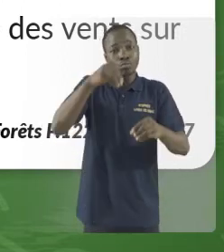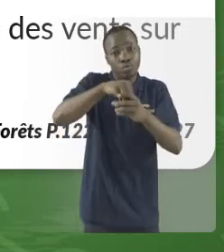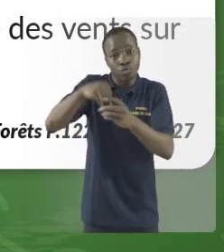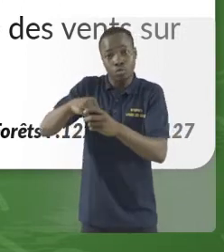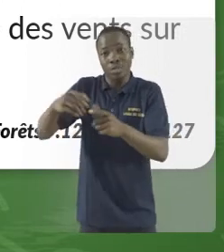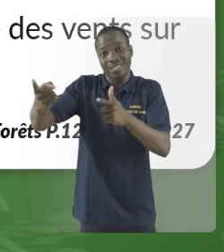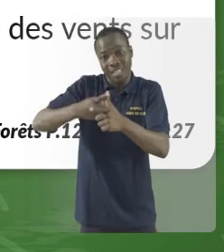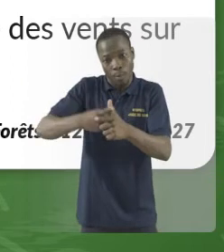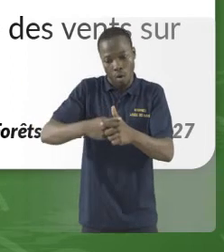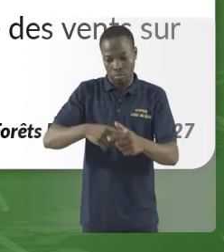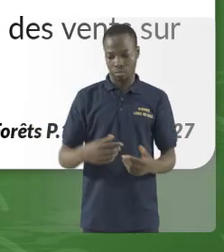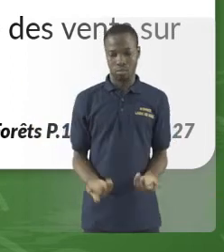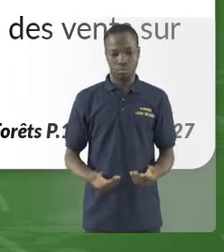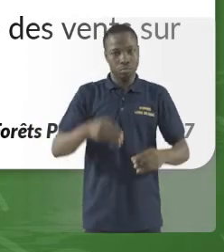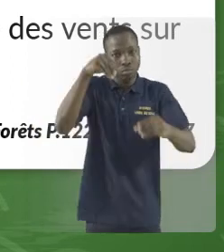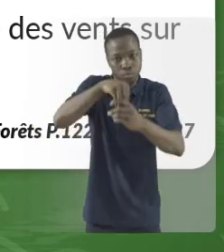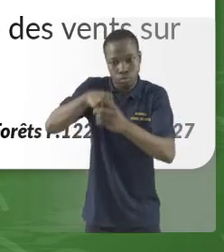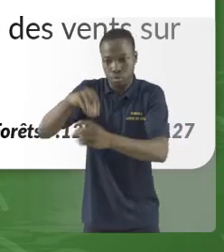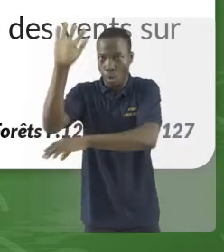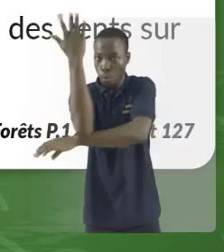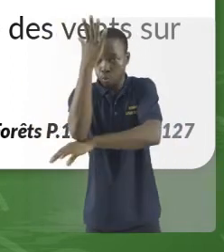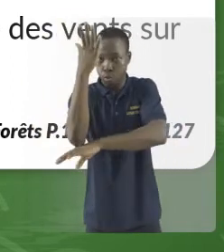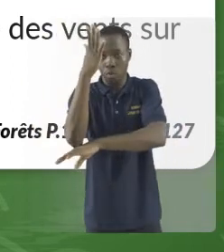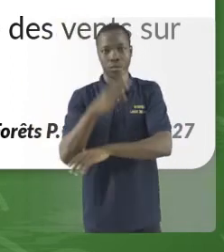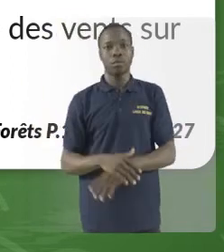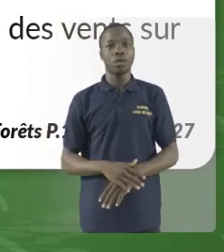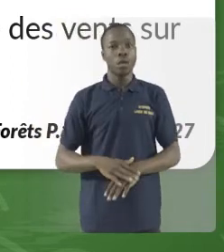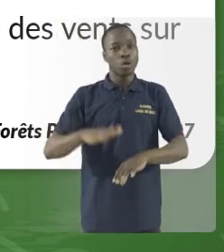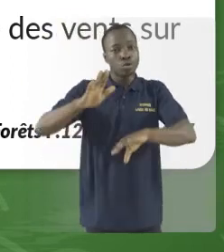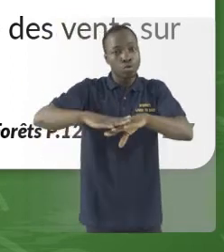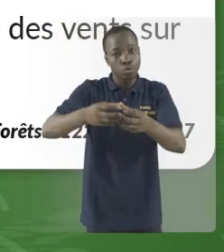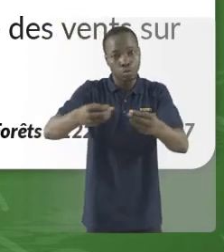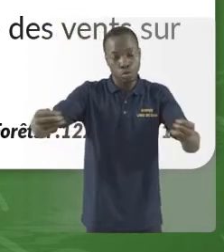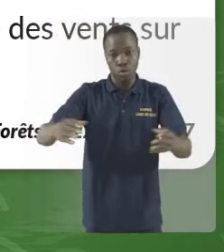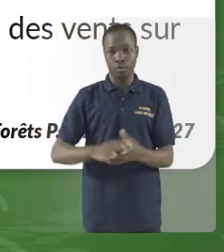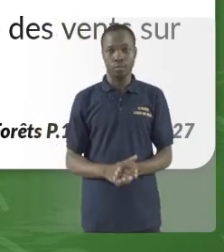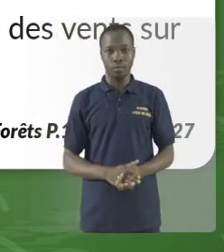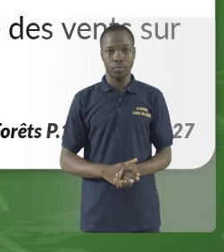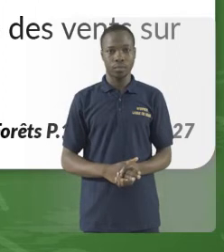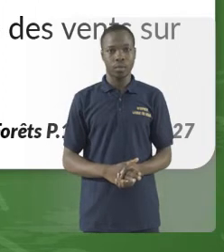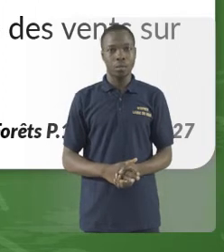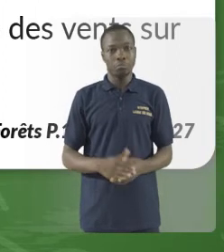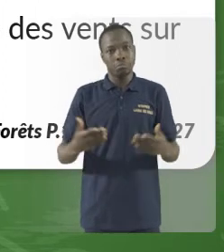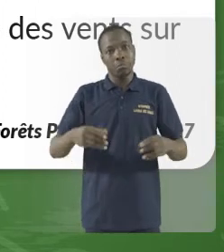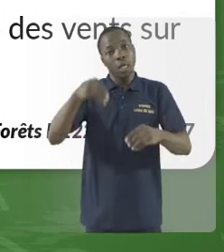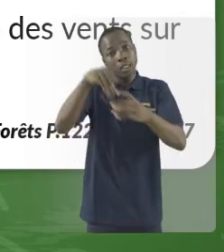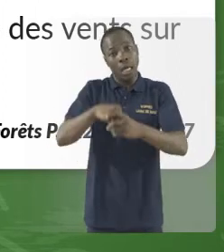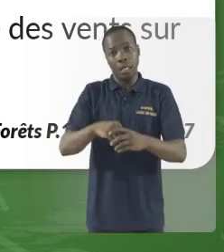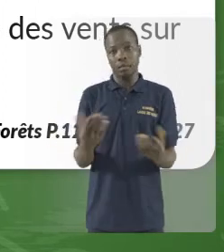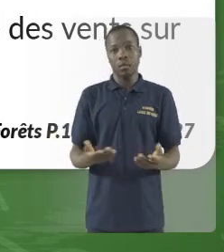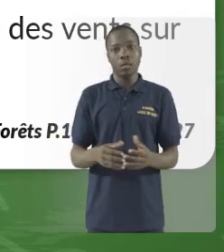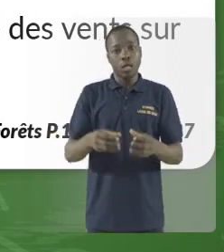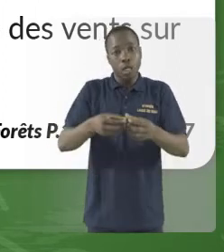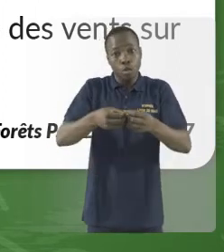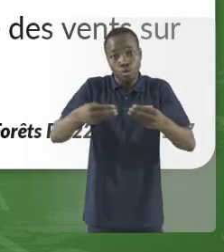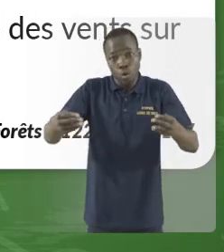dénudés. Dans les zones cultivées, certaines pratiques culturelles permettent d'éviter la dégradation